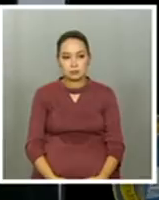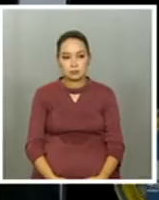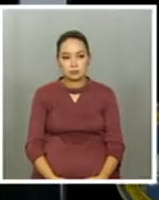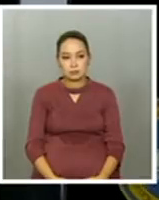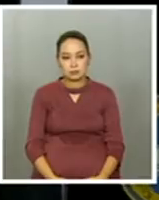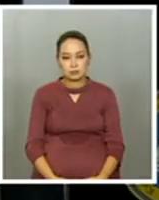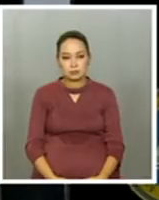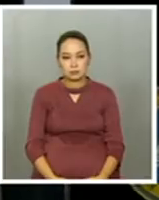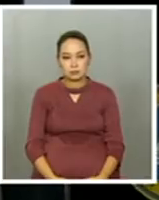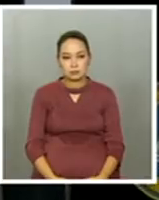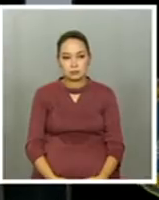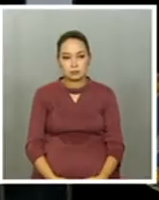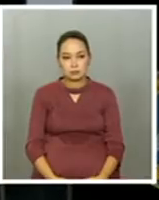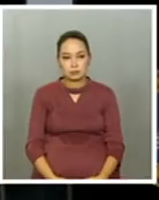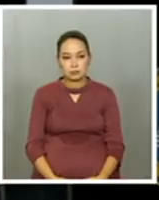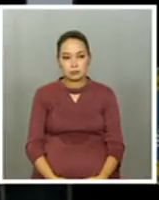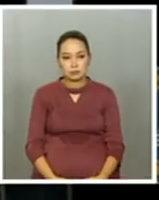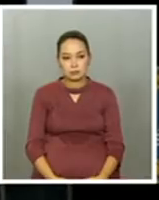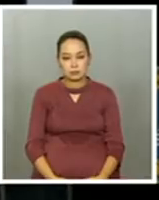Яғни